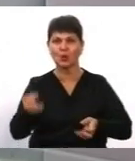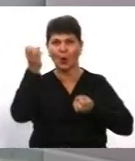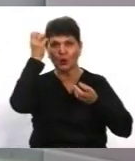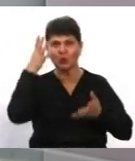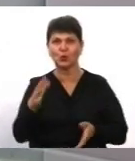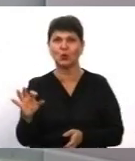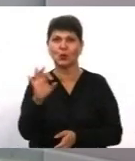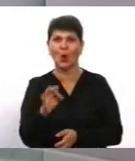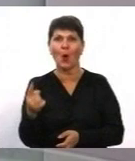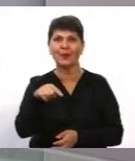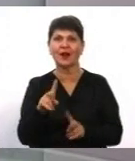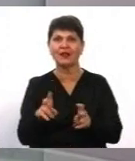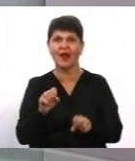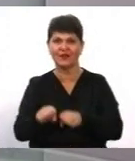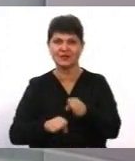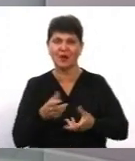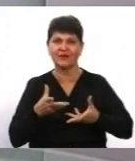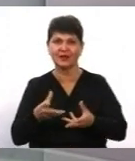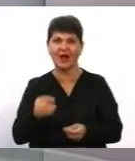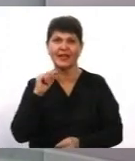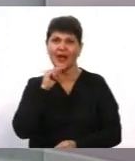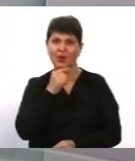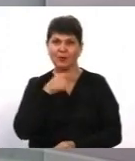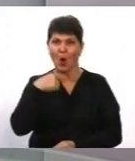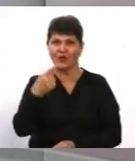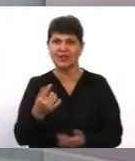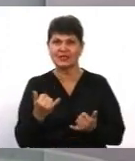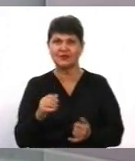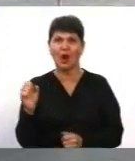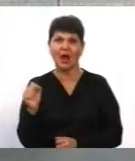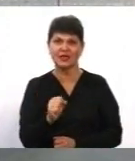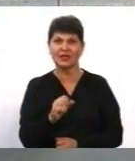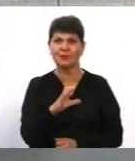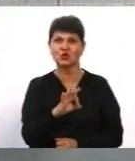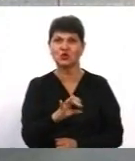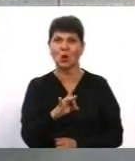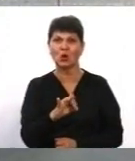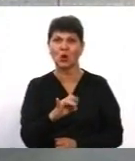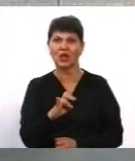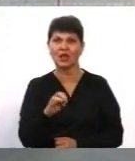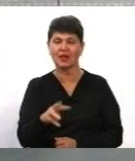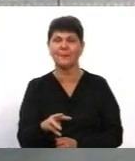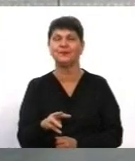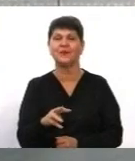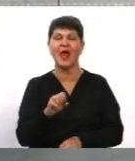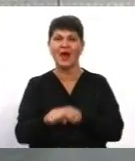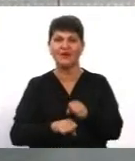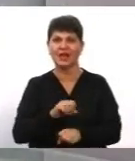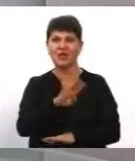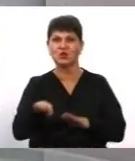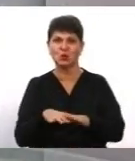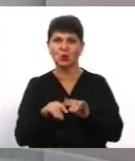як велосипед впливає на економіку, говоримо сьогодні з Андрієм Сорокіним, керівником розвитку велоінфраструктури